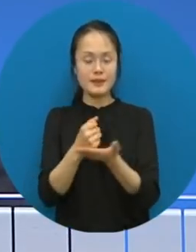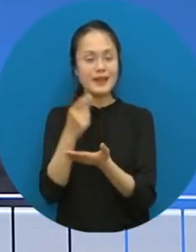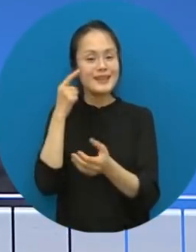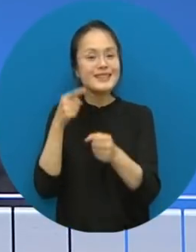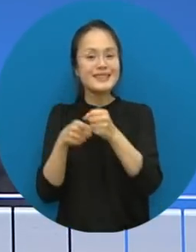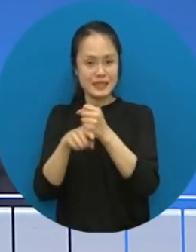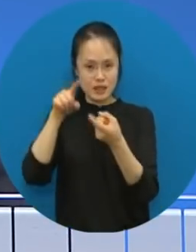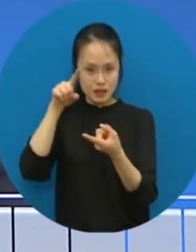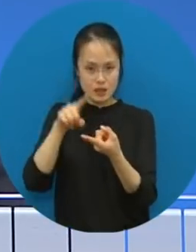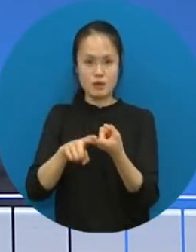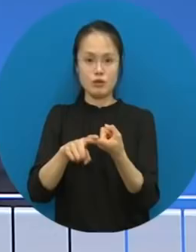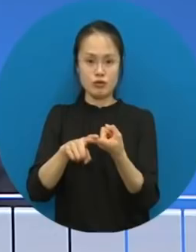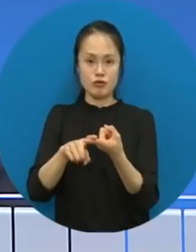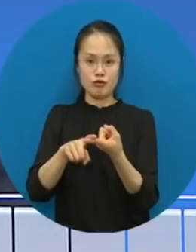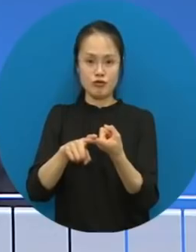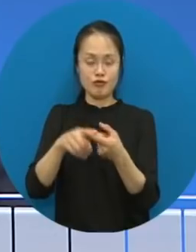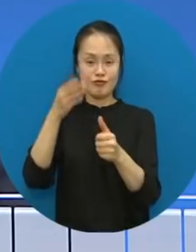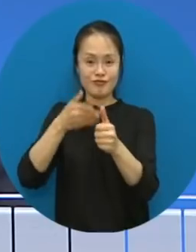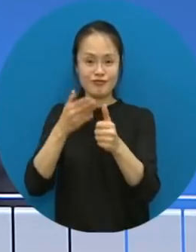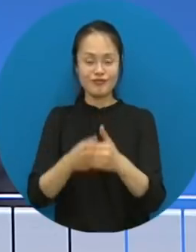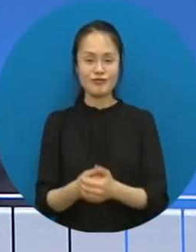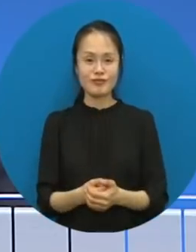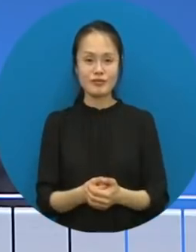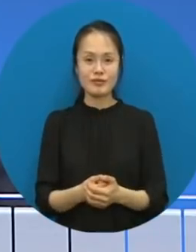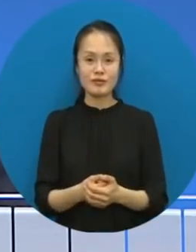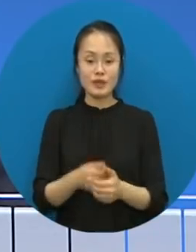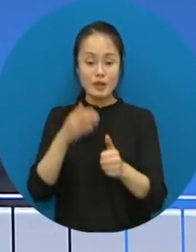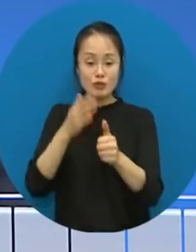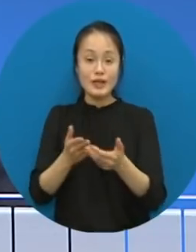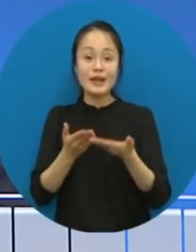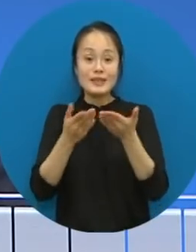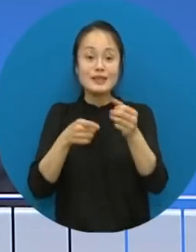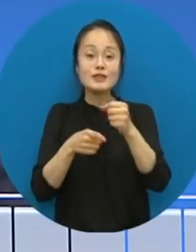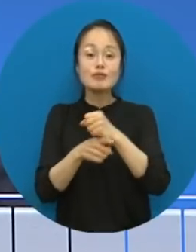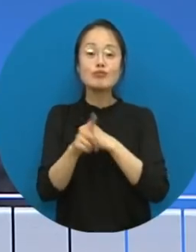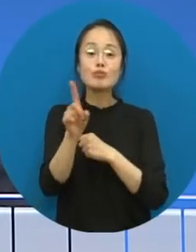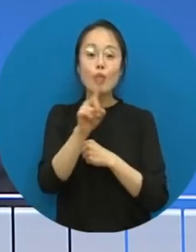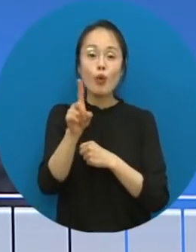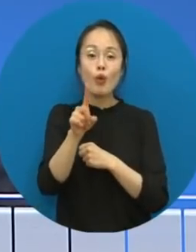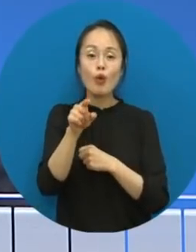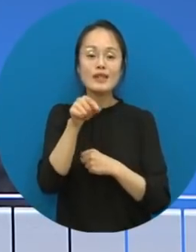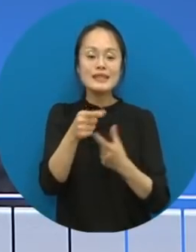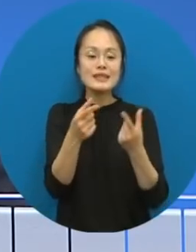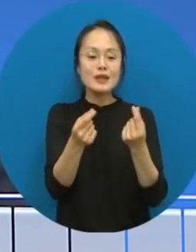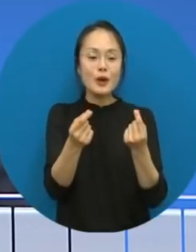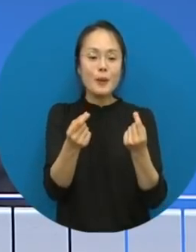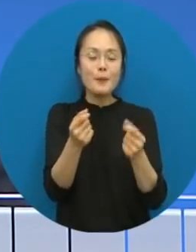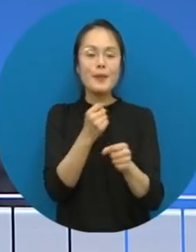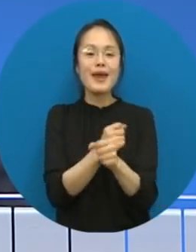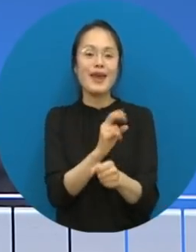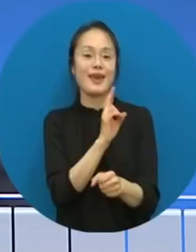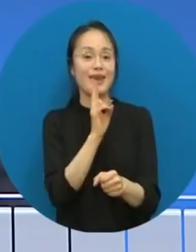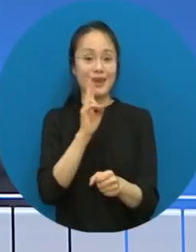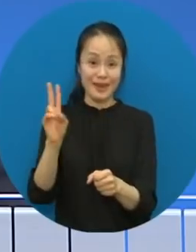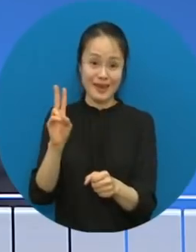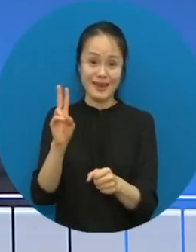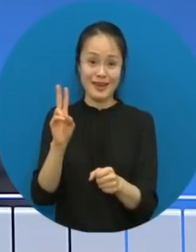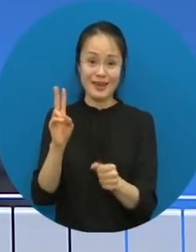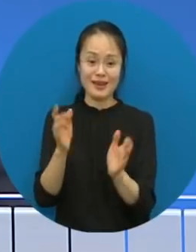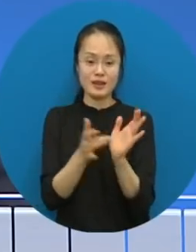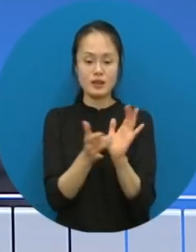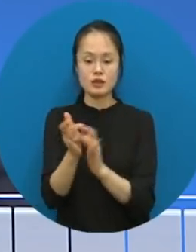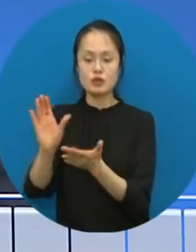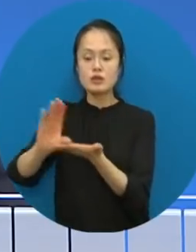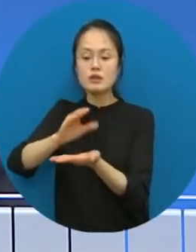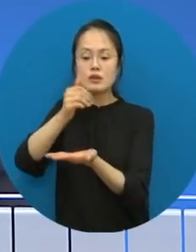자, 내가 왜 이 부탁을 드리냐 하면은요, 그래야 예수 그리스도 십자가 위에